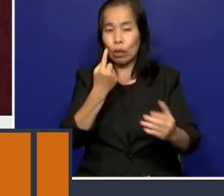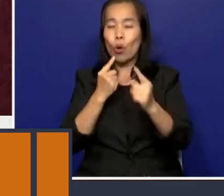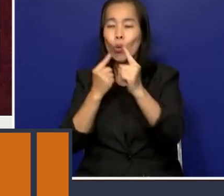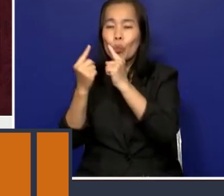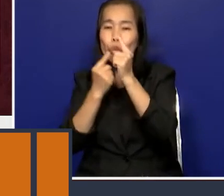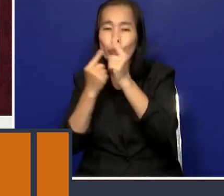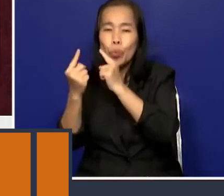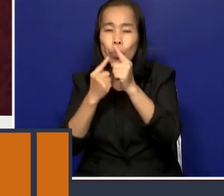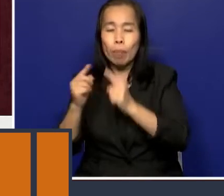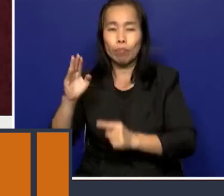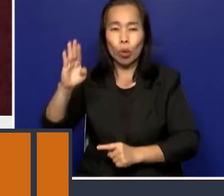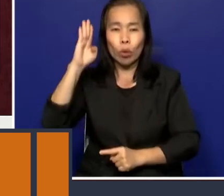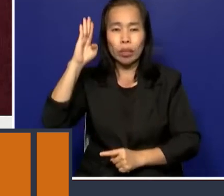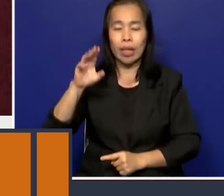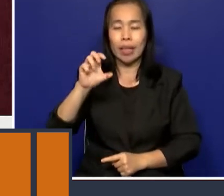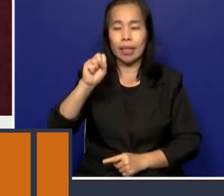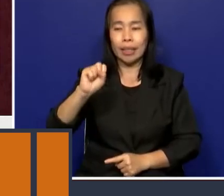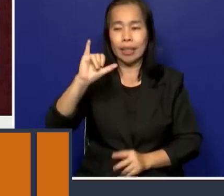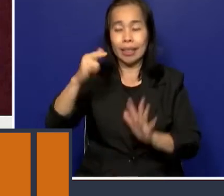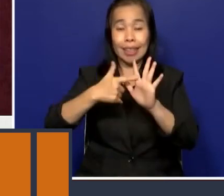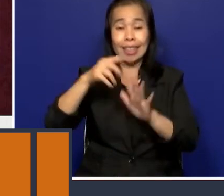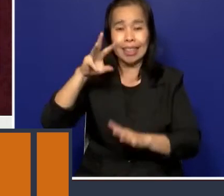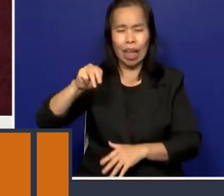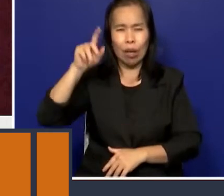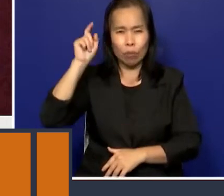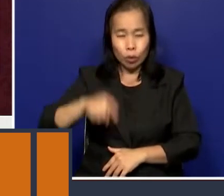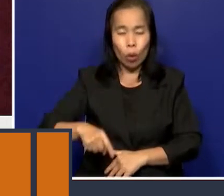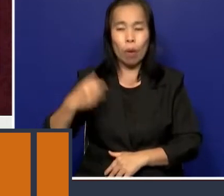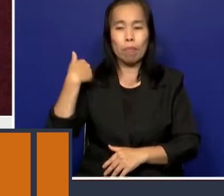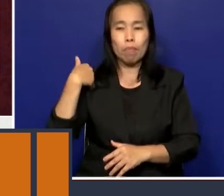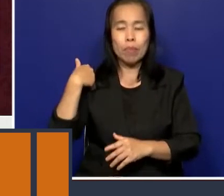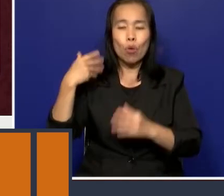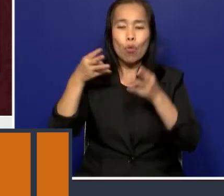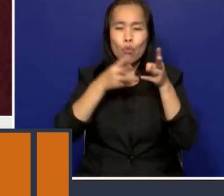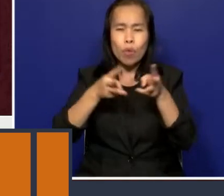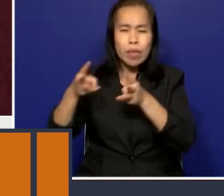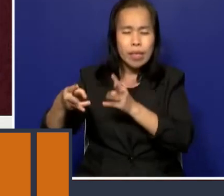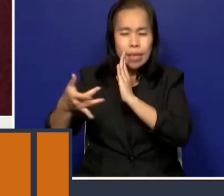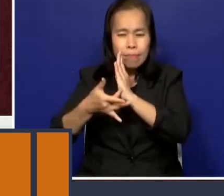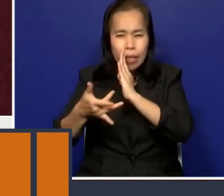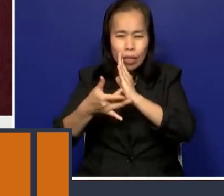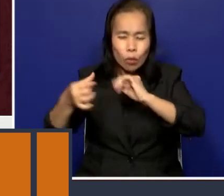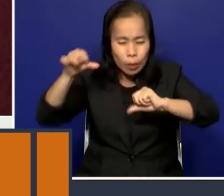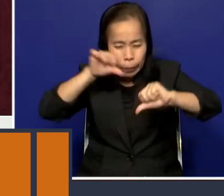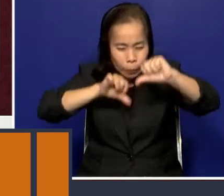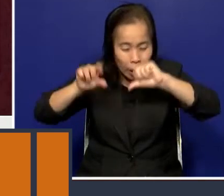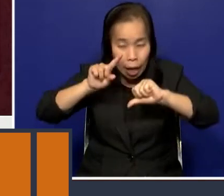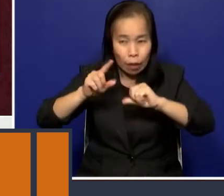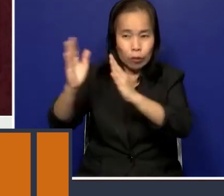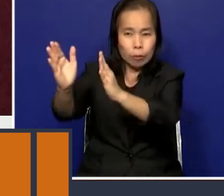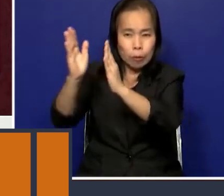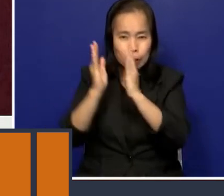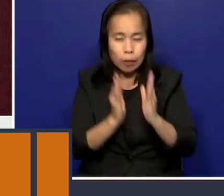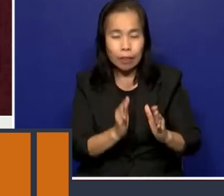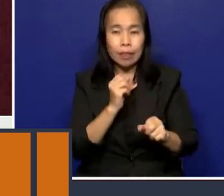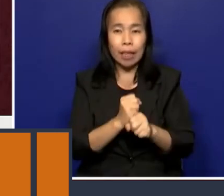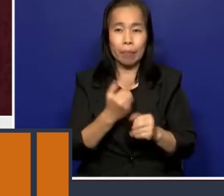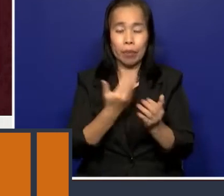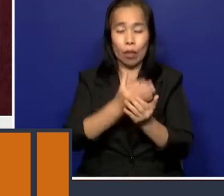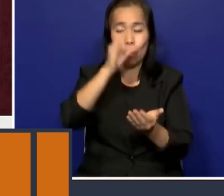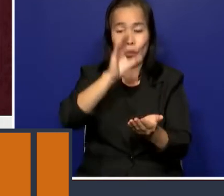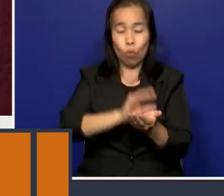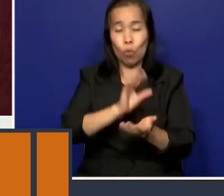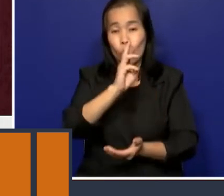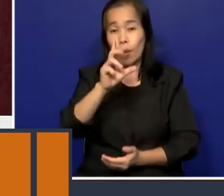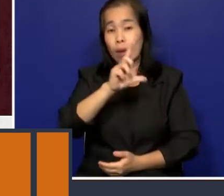ให้บริษัทสยาม BioScience ได้รับการถ่ายทอดเทคโโีจากมาวย Oxfordโดยมีการพูถงประมาณใการสมรุน 600 ลานบาท